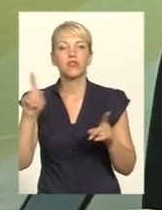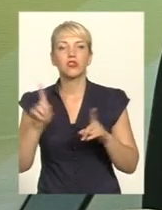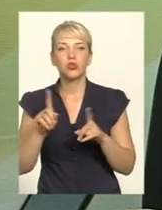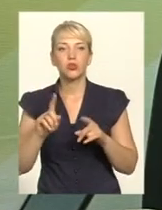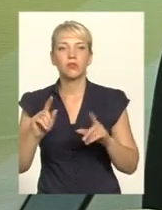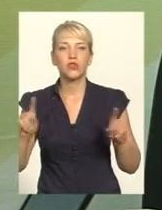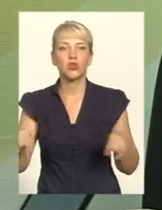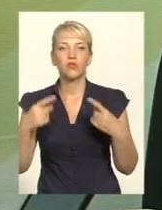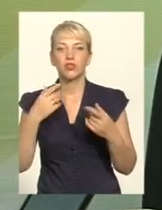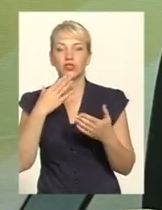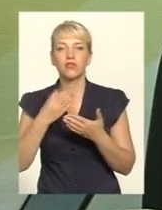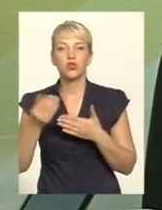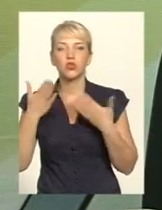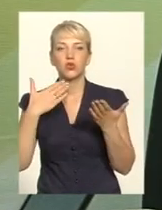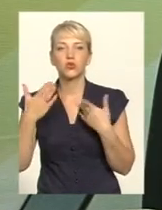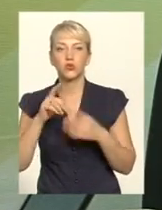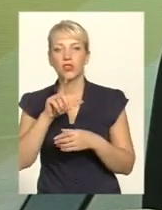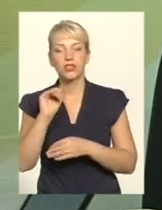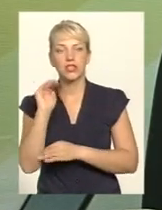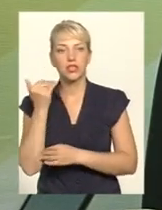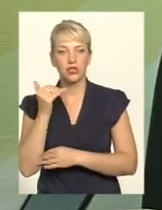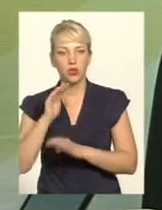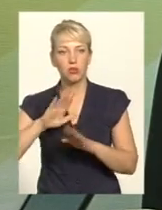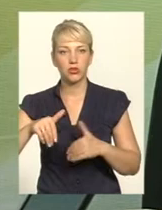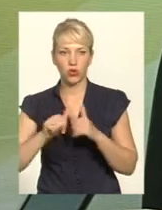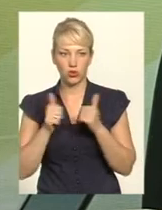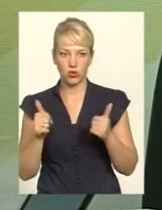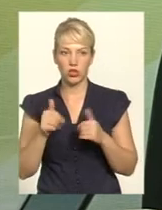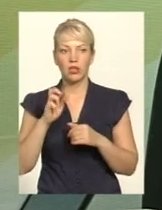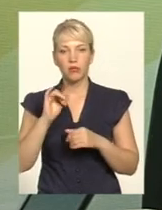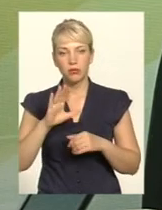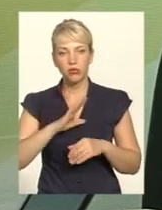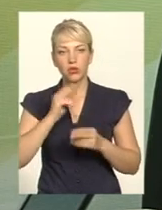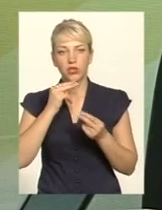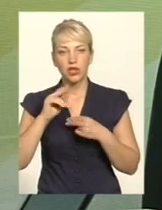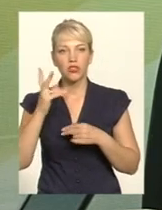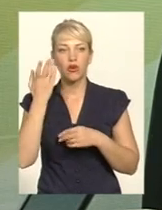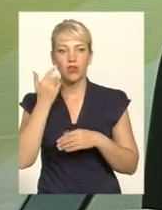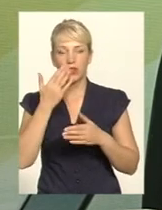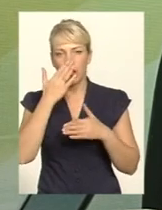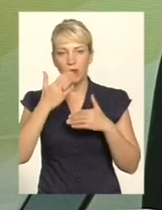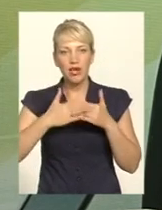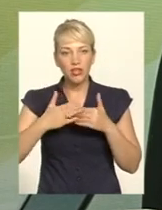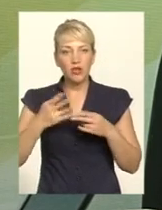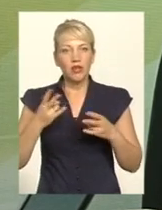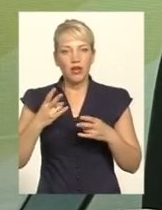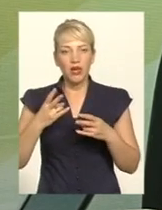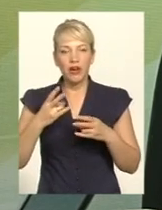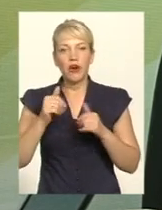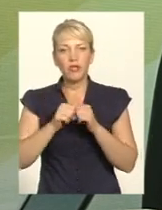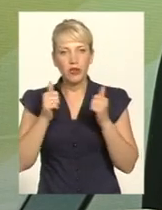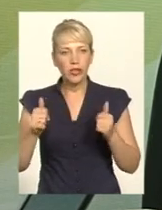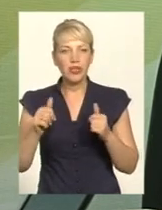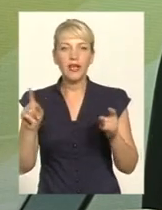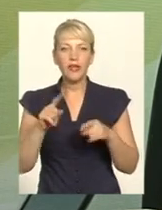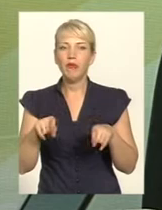свої стосунки з дитиною після розлучення. Звичайно, було б краще, якби вони це робили напередодні розлучення, щоб до